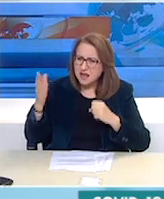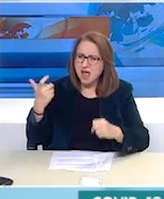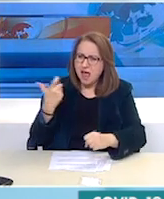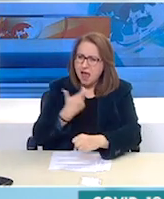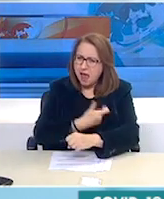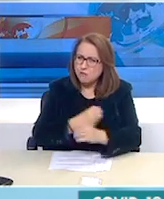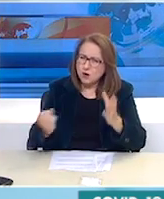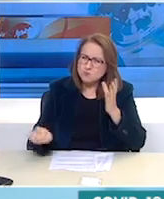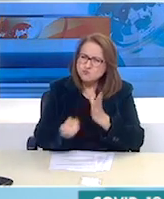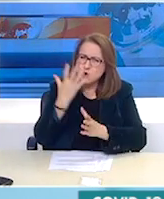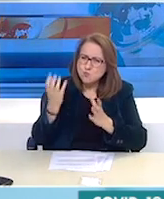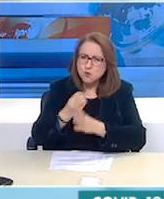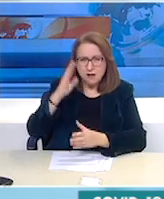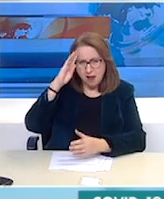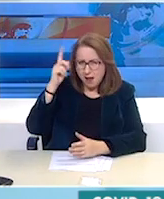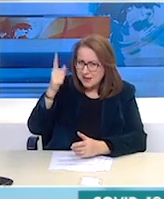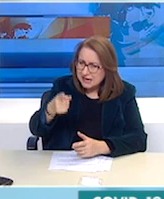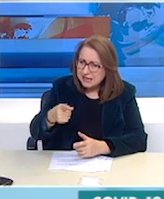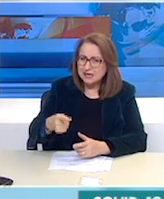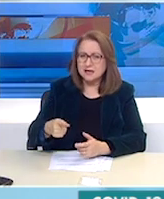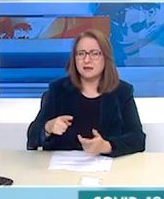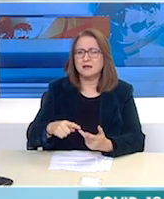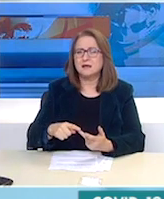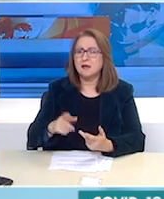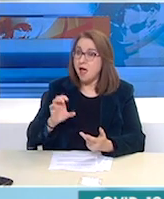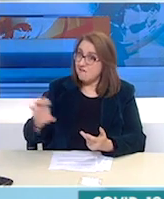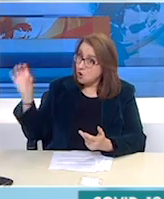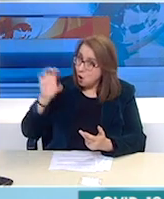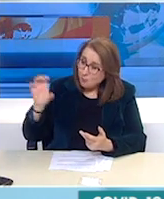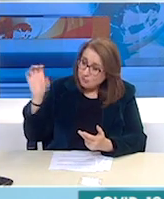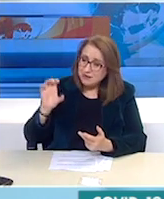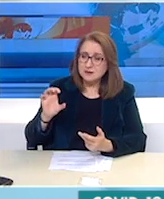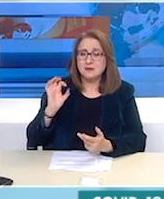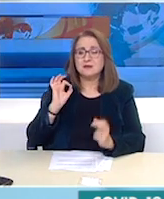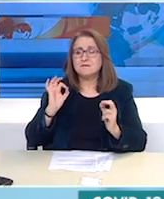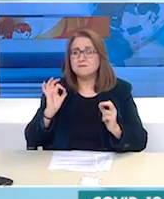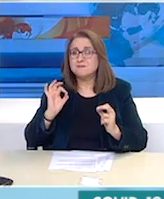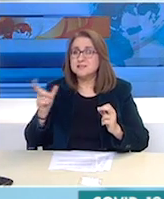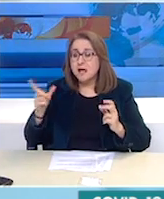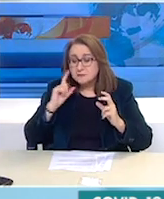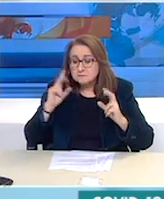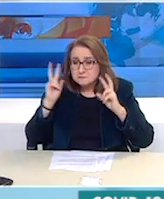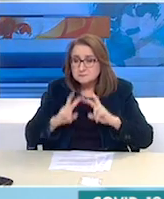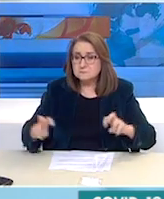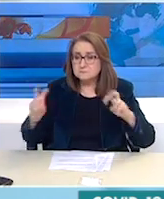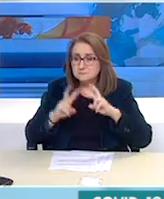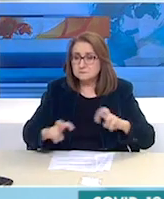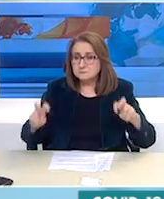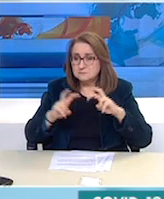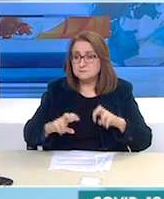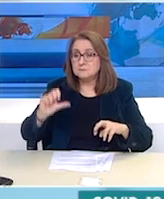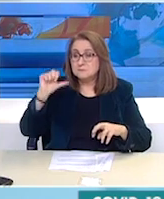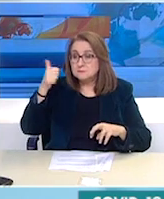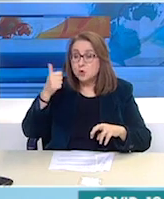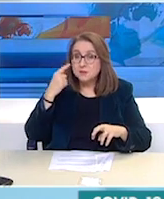εμβόλια νεότερης τεχνολογίας, στην Αμερική και φυσικά και στην Ευρώπη. Φυσικά και μια στρατηγική του εμβολιάζω πρώτα αυτούς